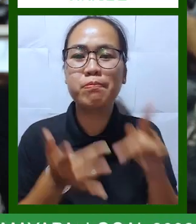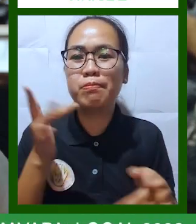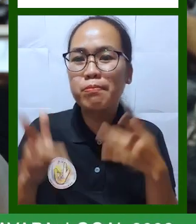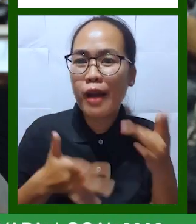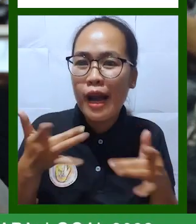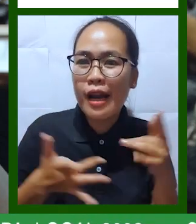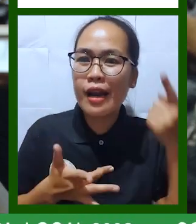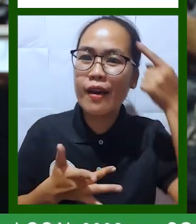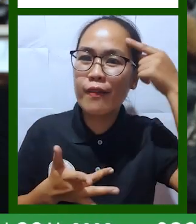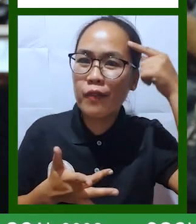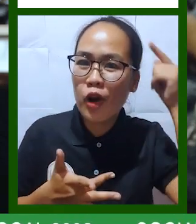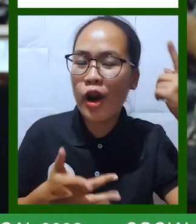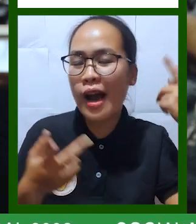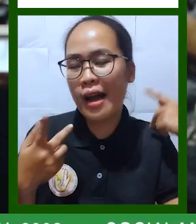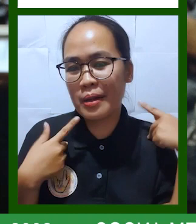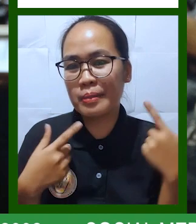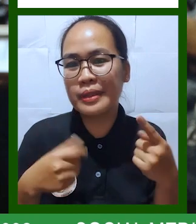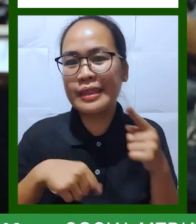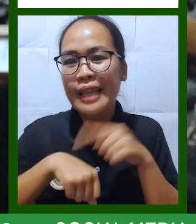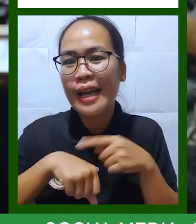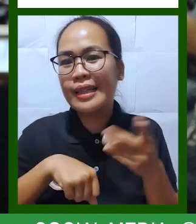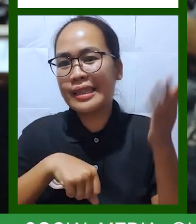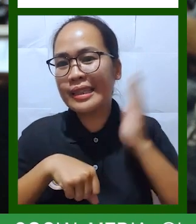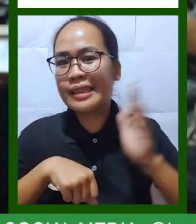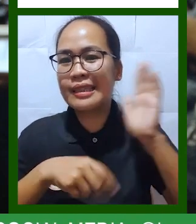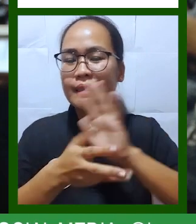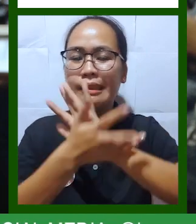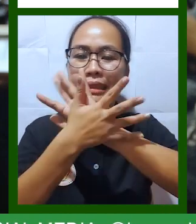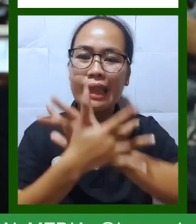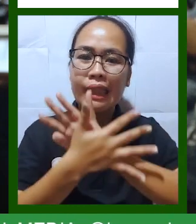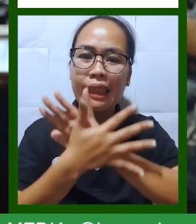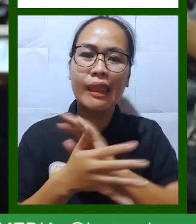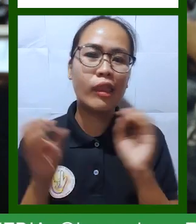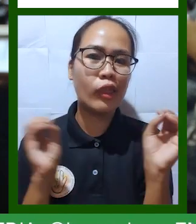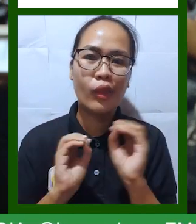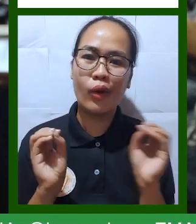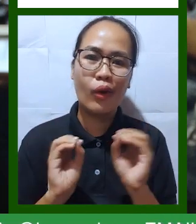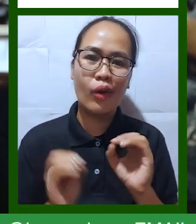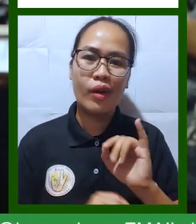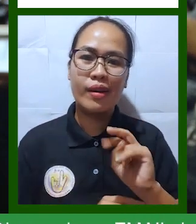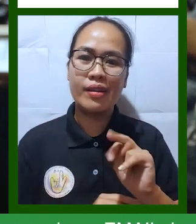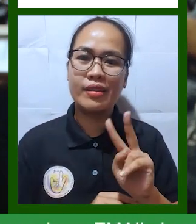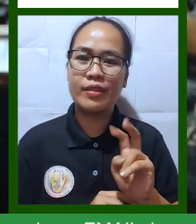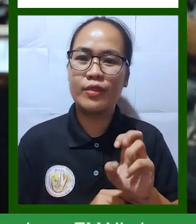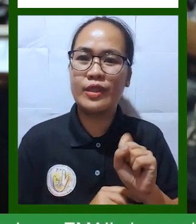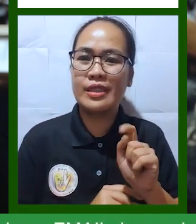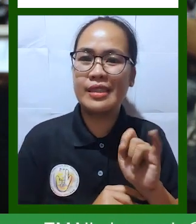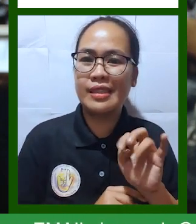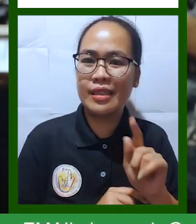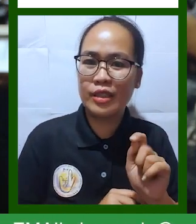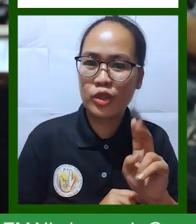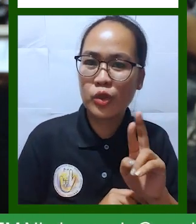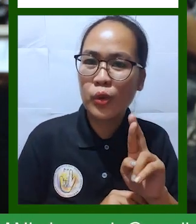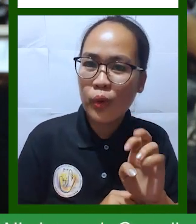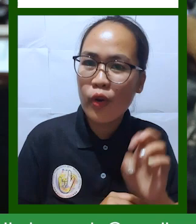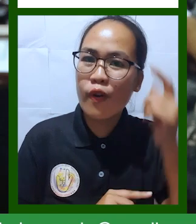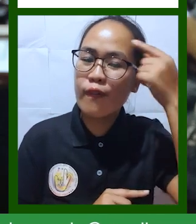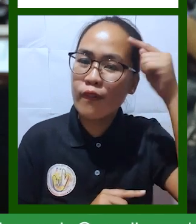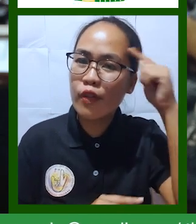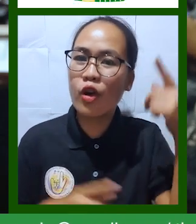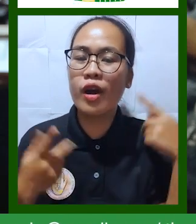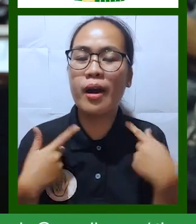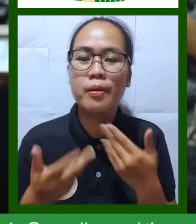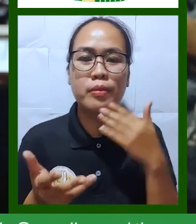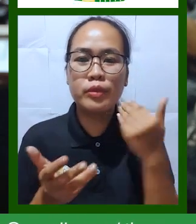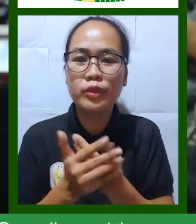din po dahil since the pandemic hit, no, hindi rin nagkaroon ng investiture, yung parang formal na yung parang